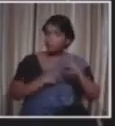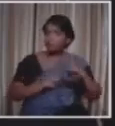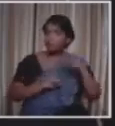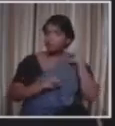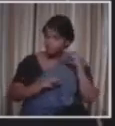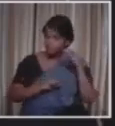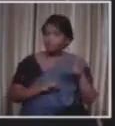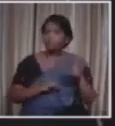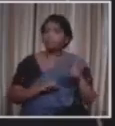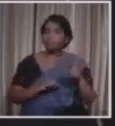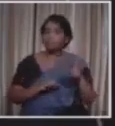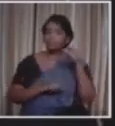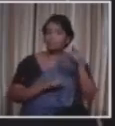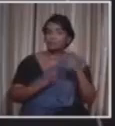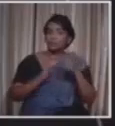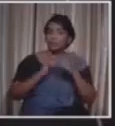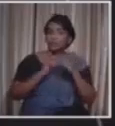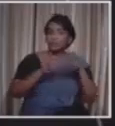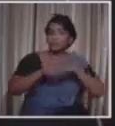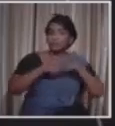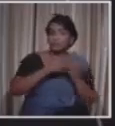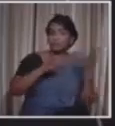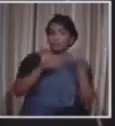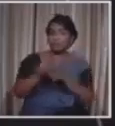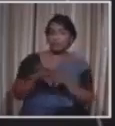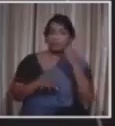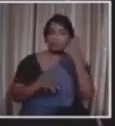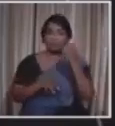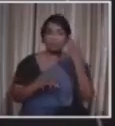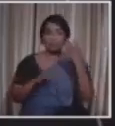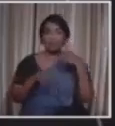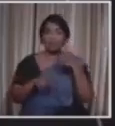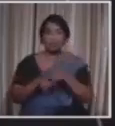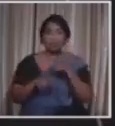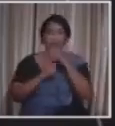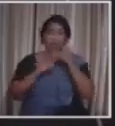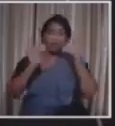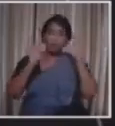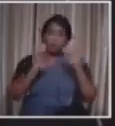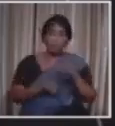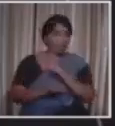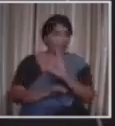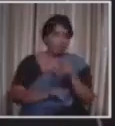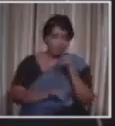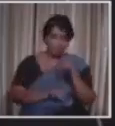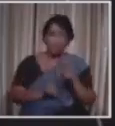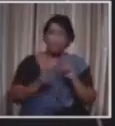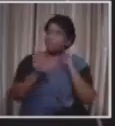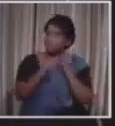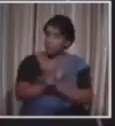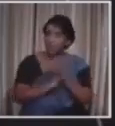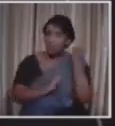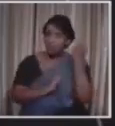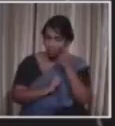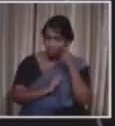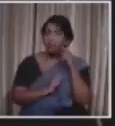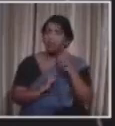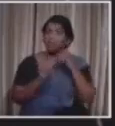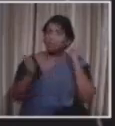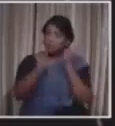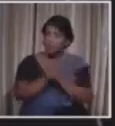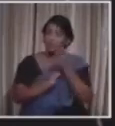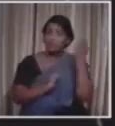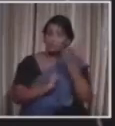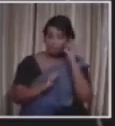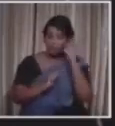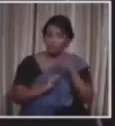कर यूनियन के दाहक दाहा मेघन कथा अनुप विनसो विनस